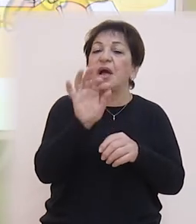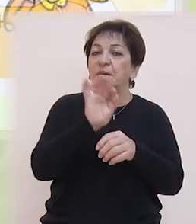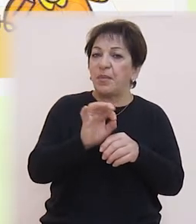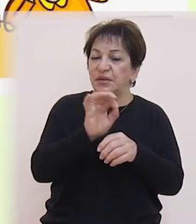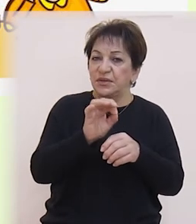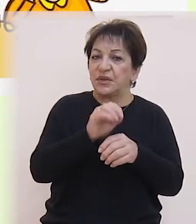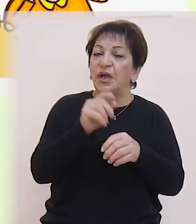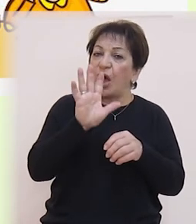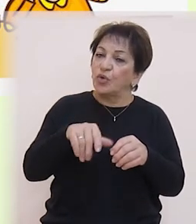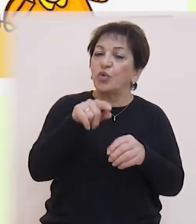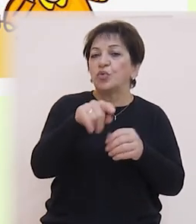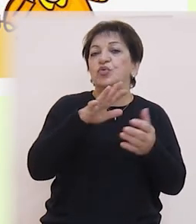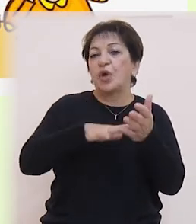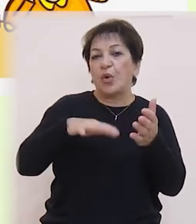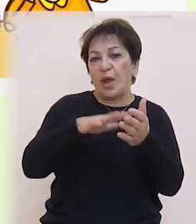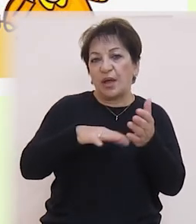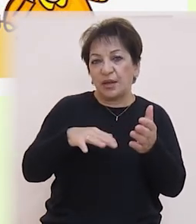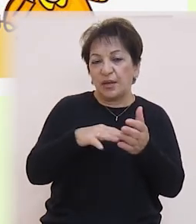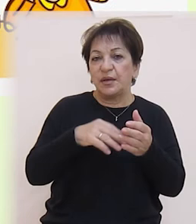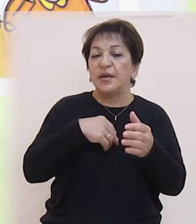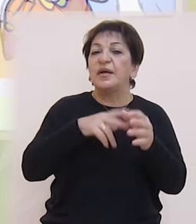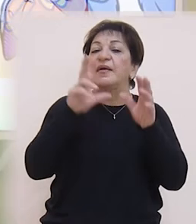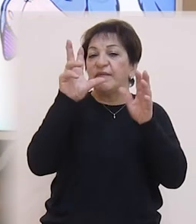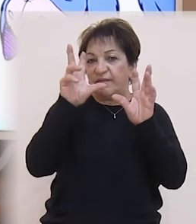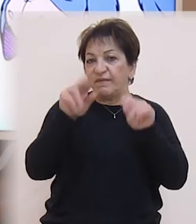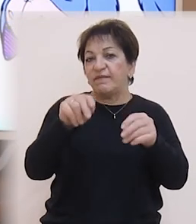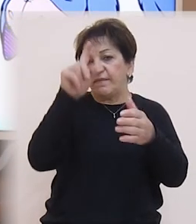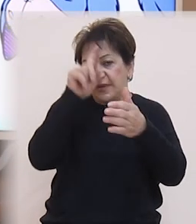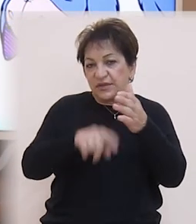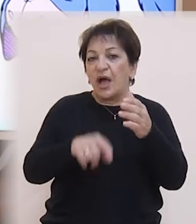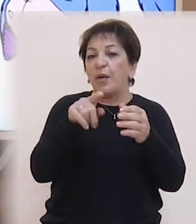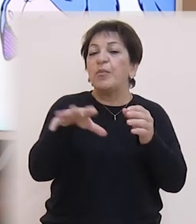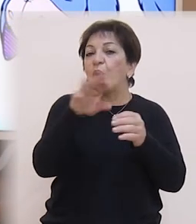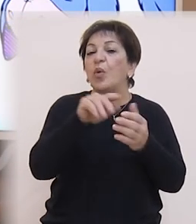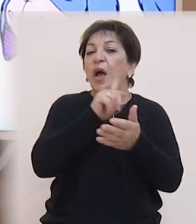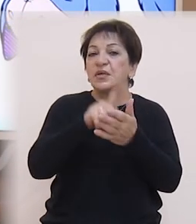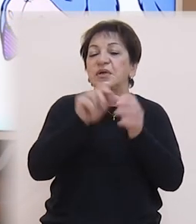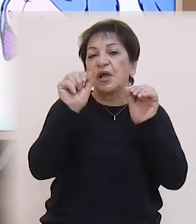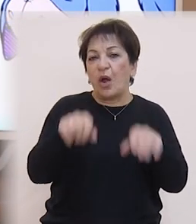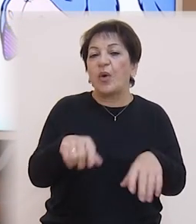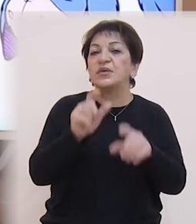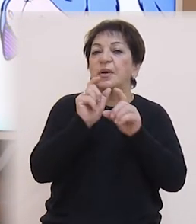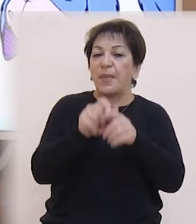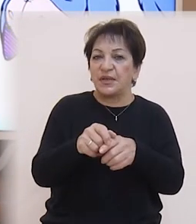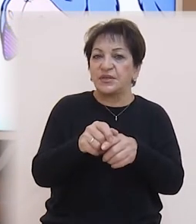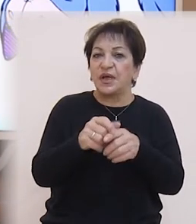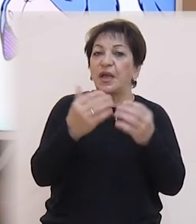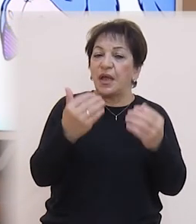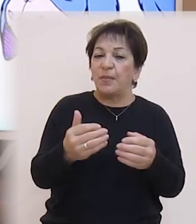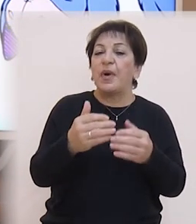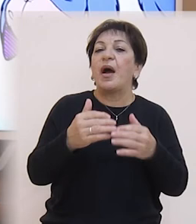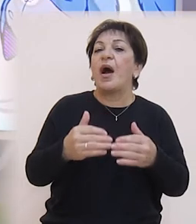այս հարցերի շուրջ, այնուհետեւ շարունակենք։ Վստահ եմ, որ բոլոր հարցերին կարողացար պատասխանել։ Դե